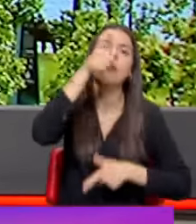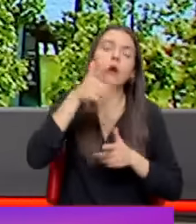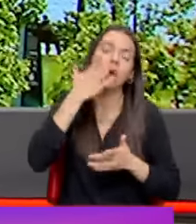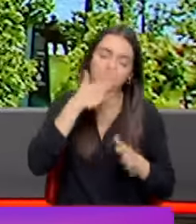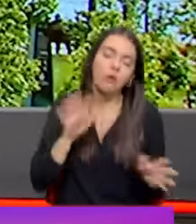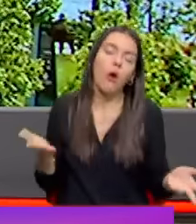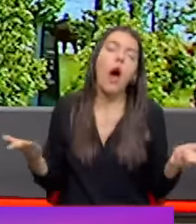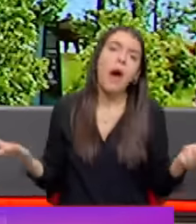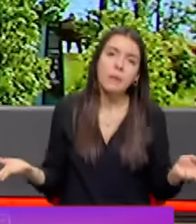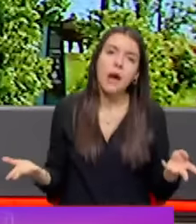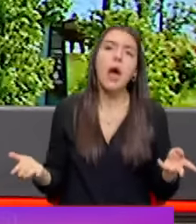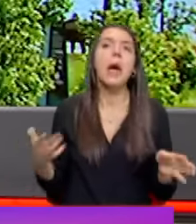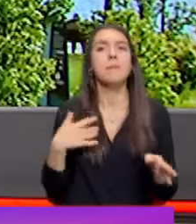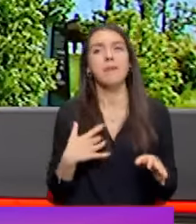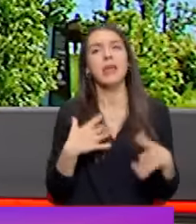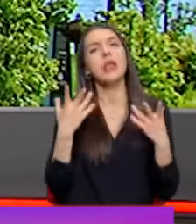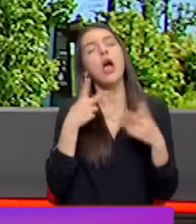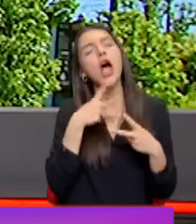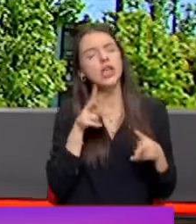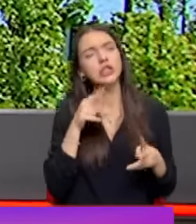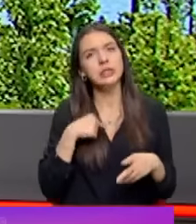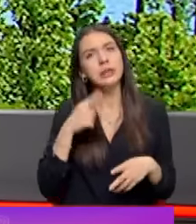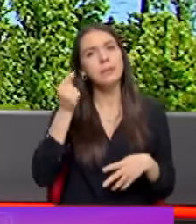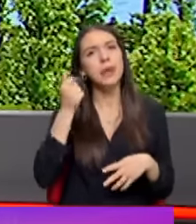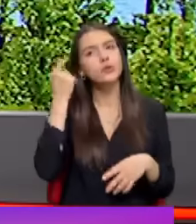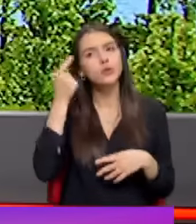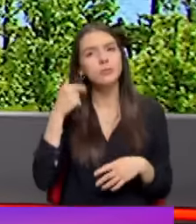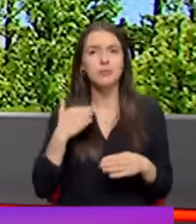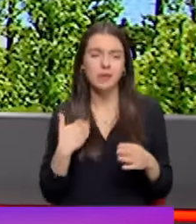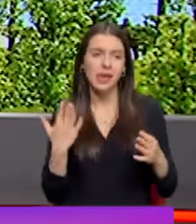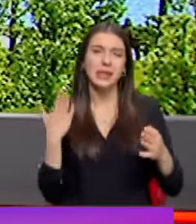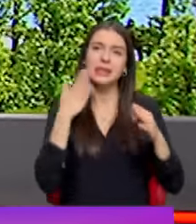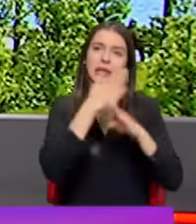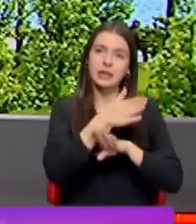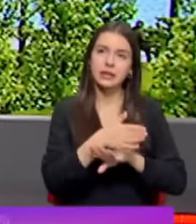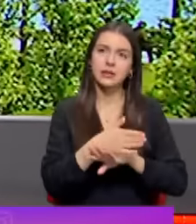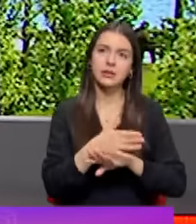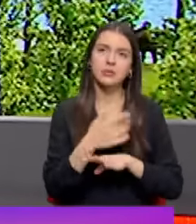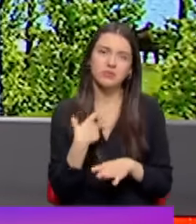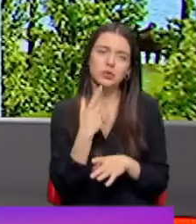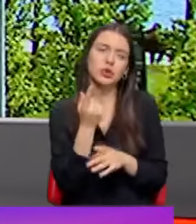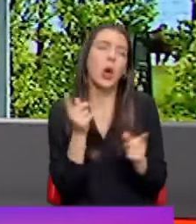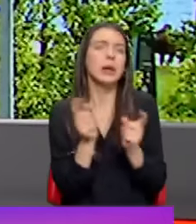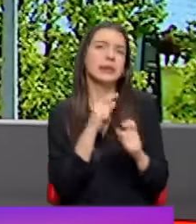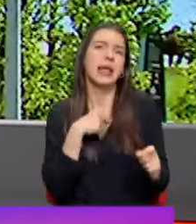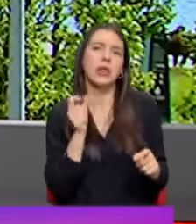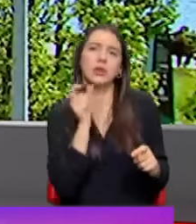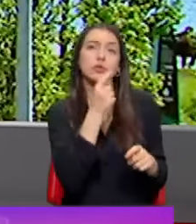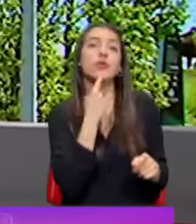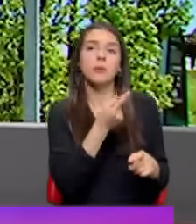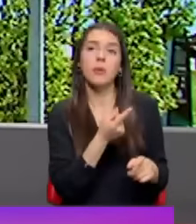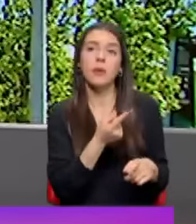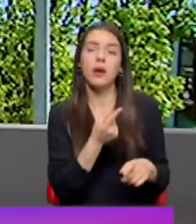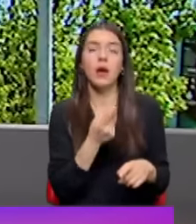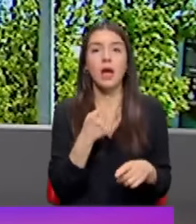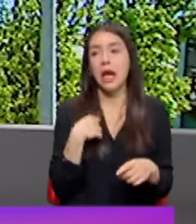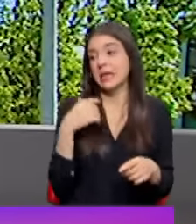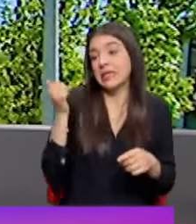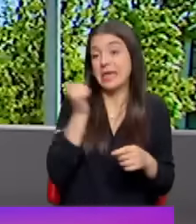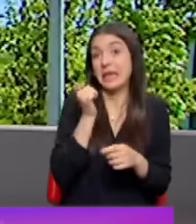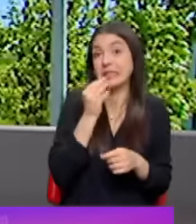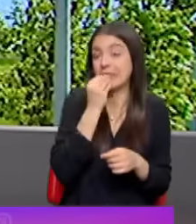yok. Ama açıkçası ben zaten şahsen bir kere gidip de çok amiyane tabirle söyleyeceğim kusuruma bakmayın kazık yediğim